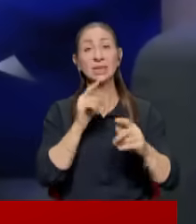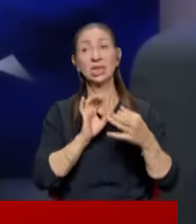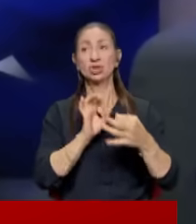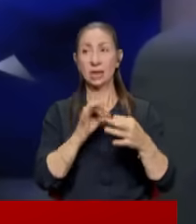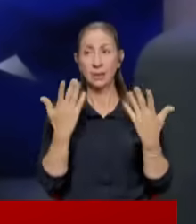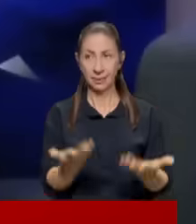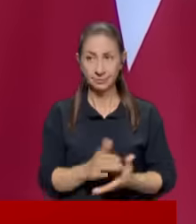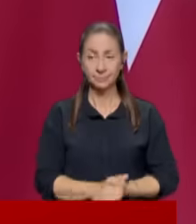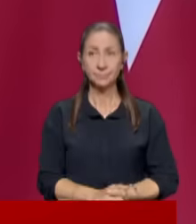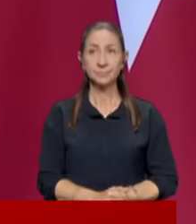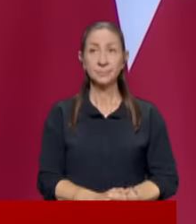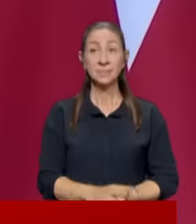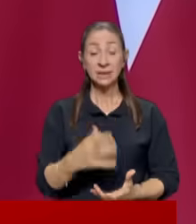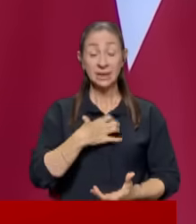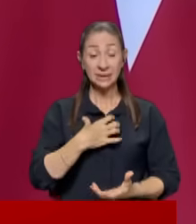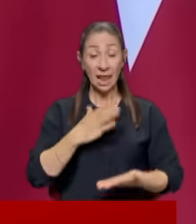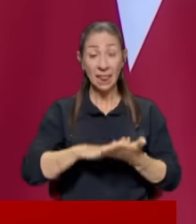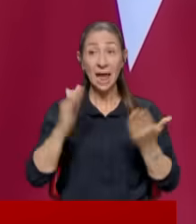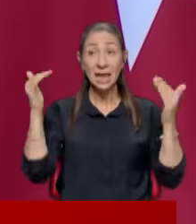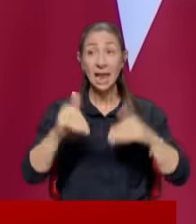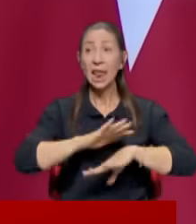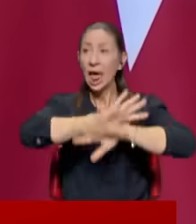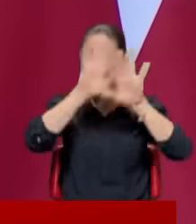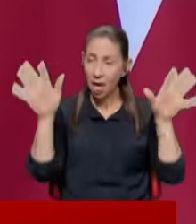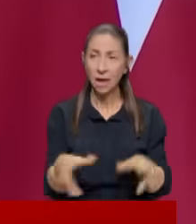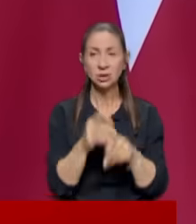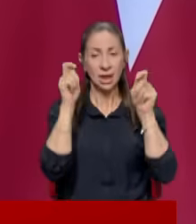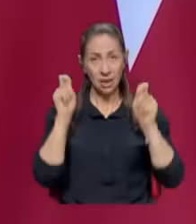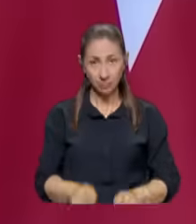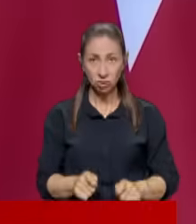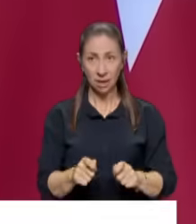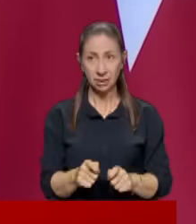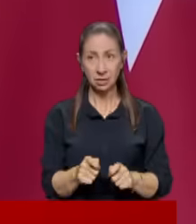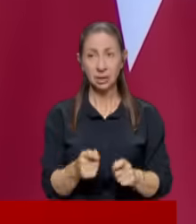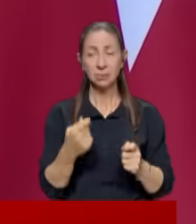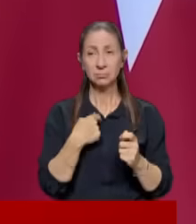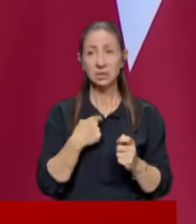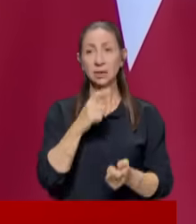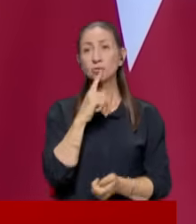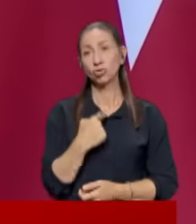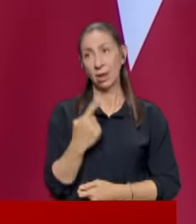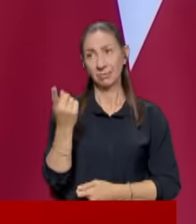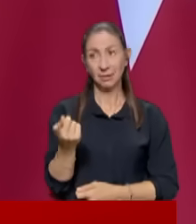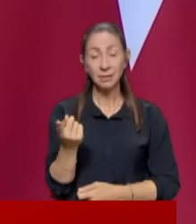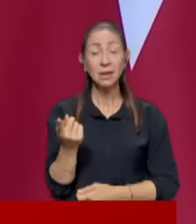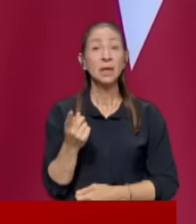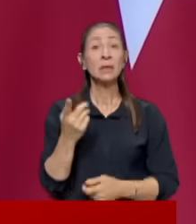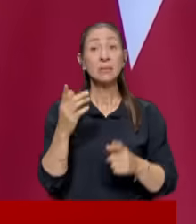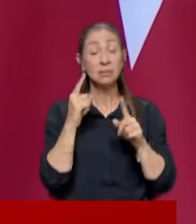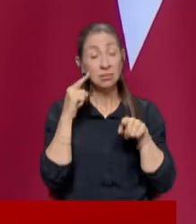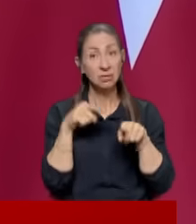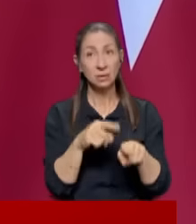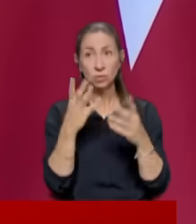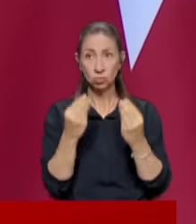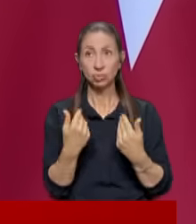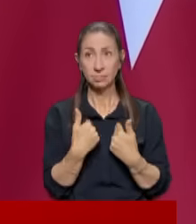ilişkilerde. Kendisi elinden gelen her şeyi yapacağını bizlere söyledi. Takipçisi